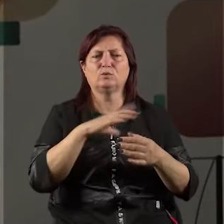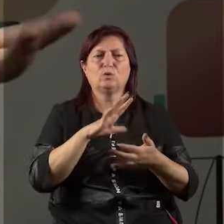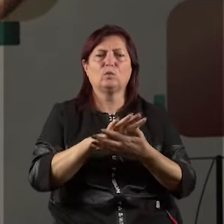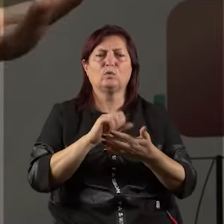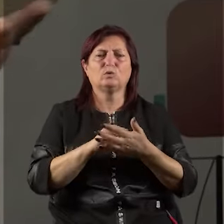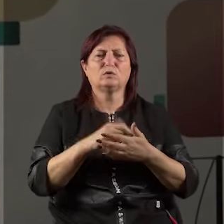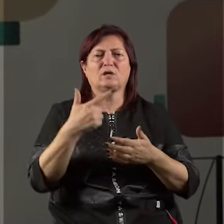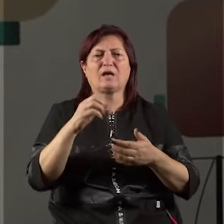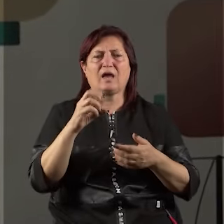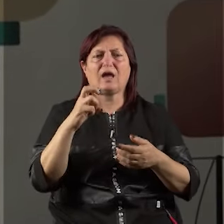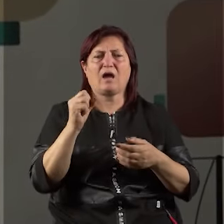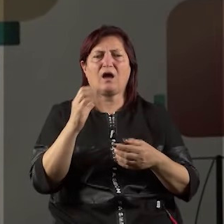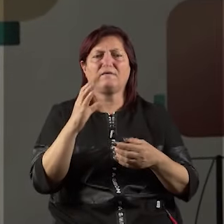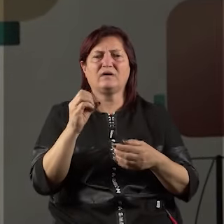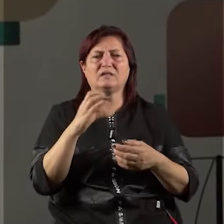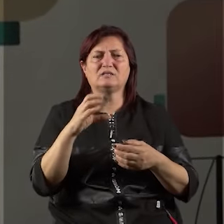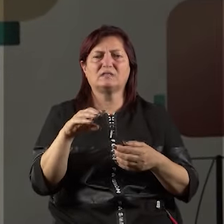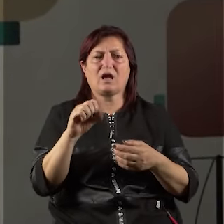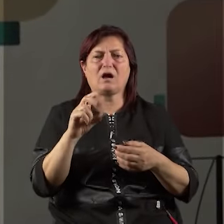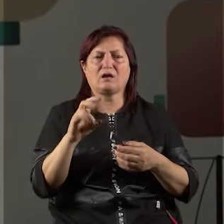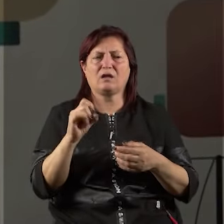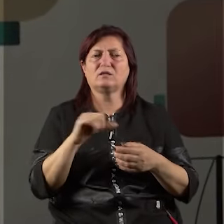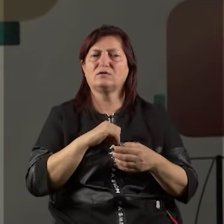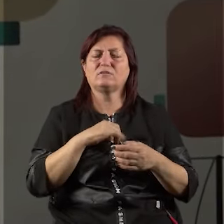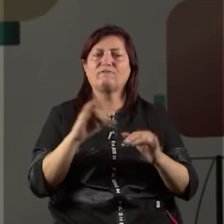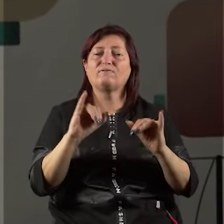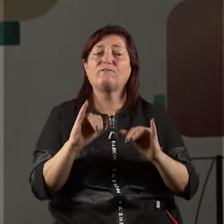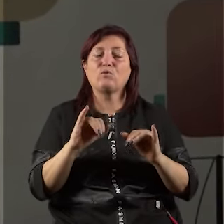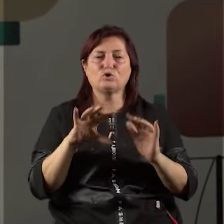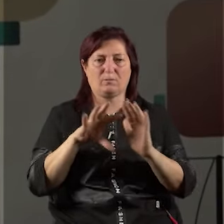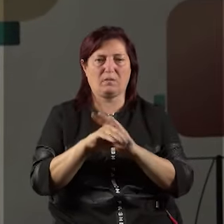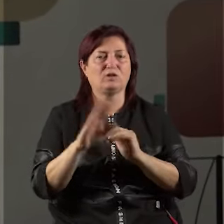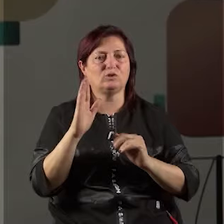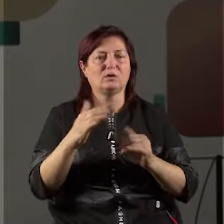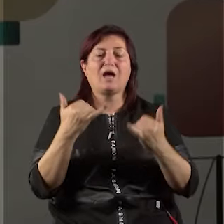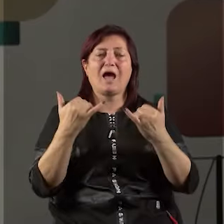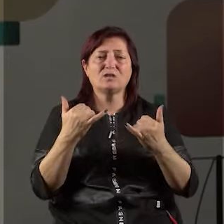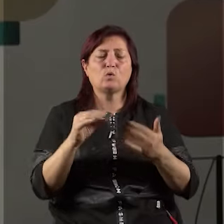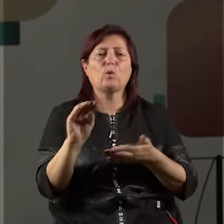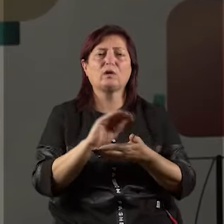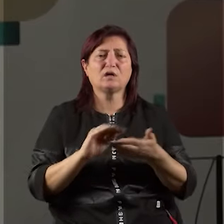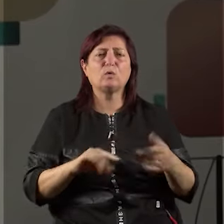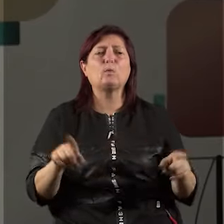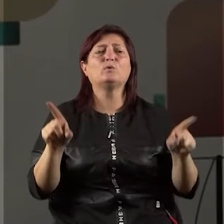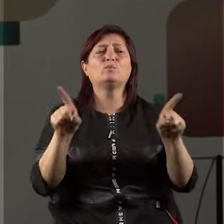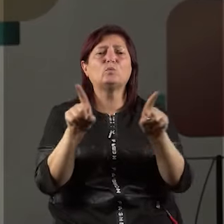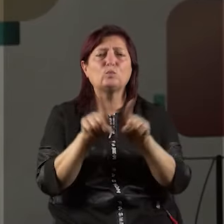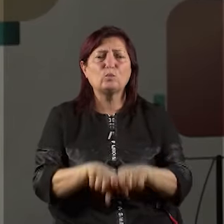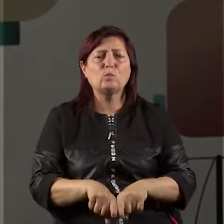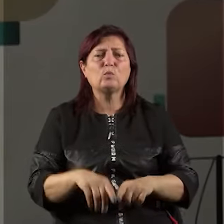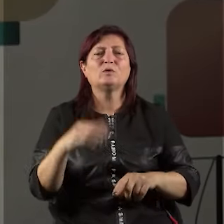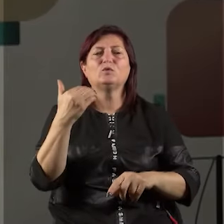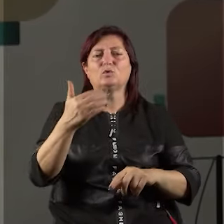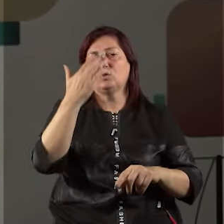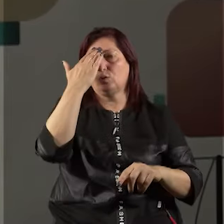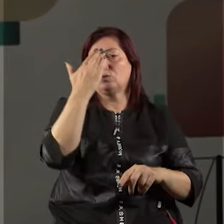տիգեղարվեստական ոճի ձևի մեջ լինի, բայց խնդիրը սա է, այսօր գրողը նույն կերպ իր